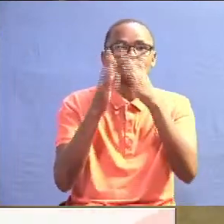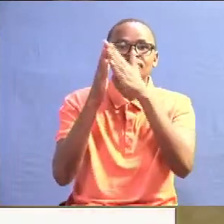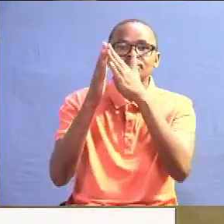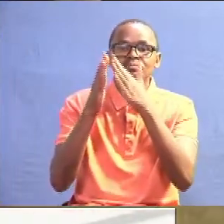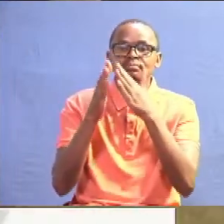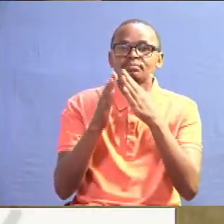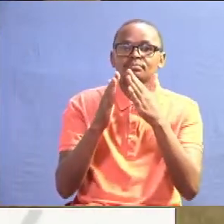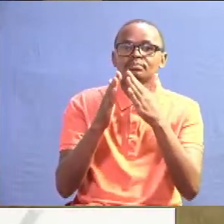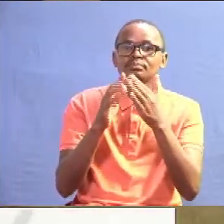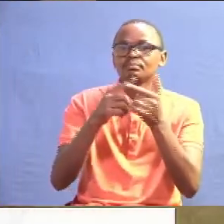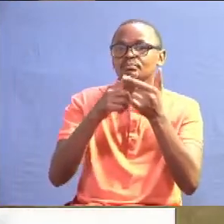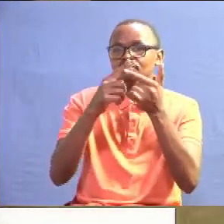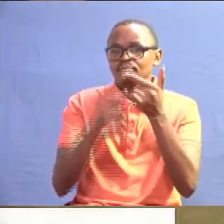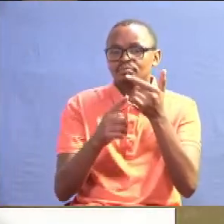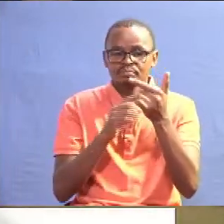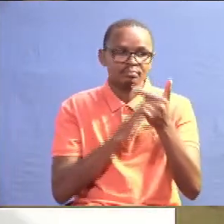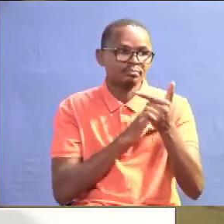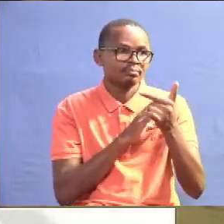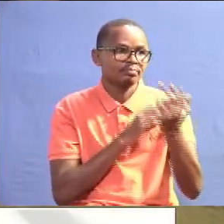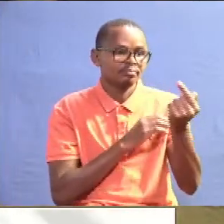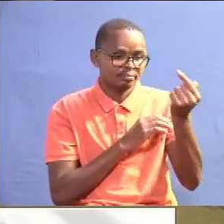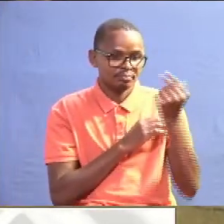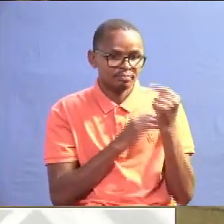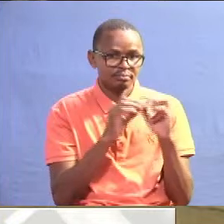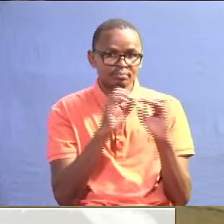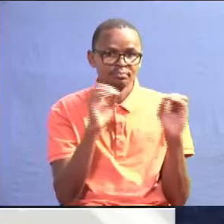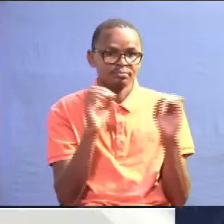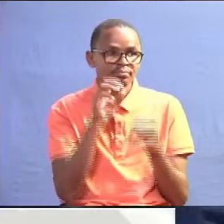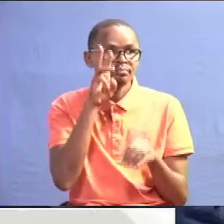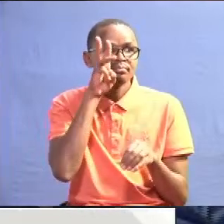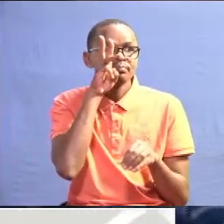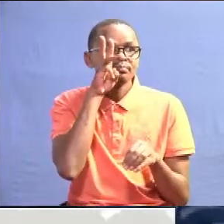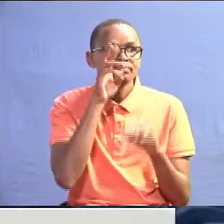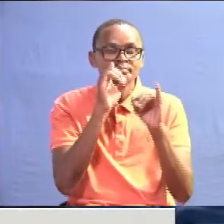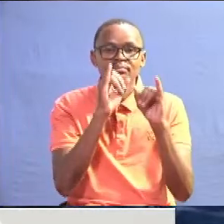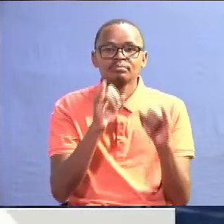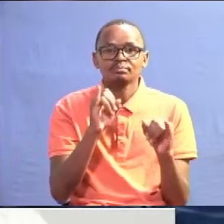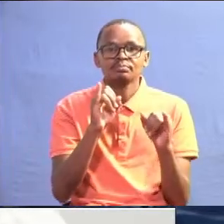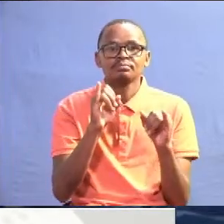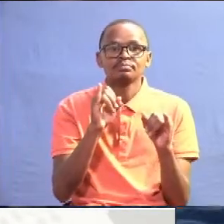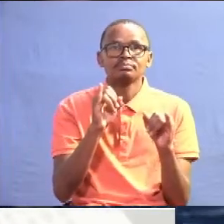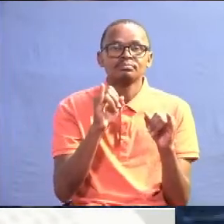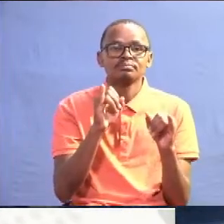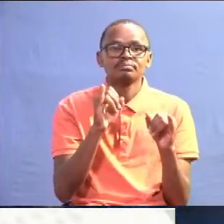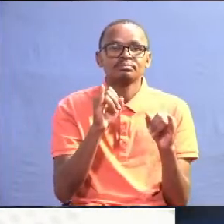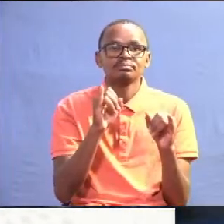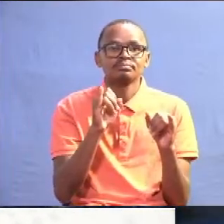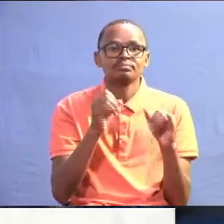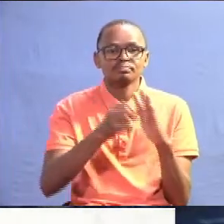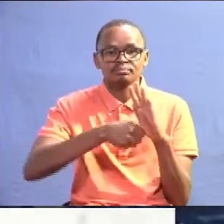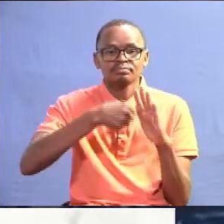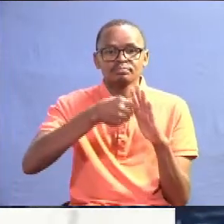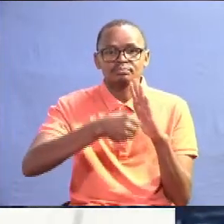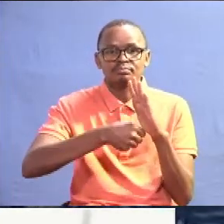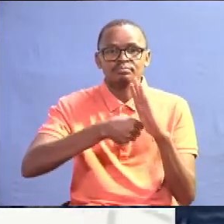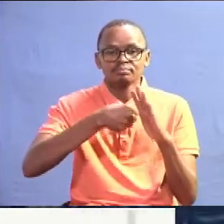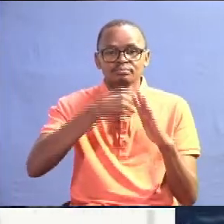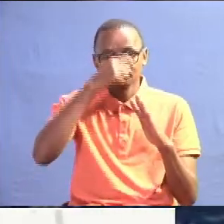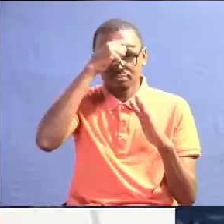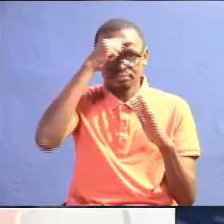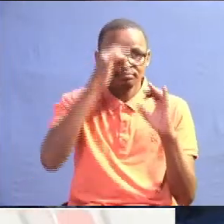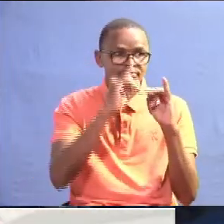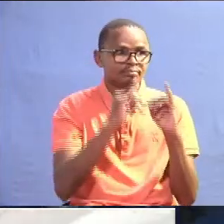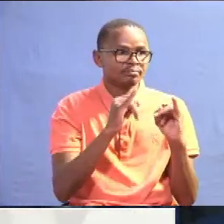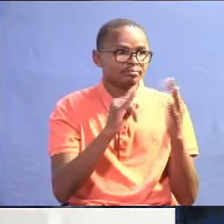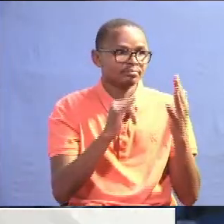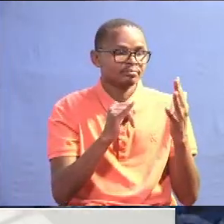vizuri, lakini wao wenyewe wamekuja hawana maji. Sasa gari ya moto hata ikionekana ingine inaweza kuwa mzuri sana. Sasa kama hiyo